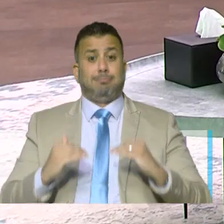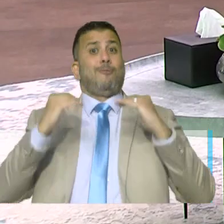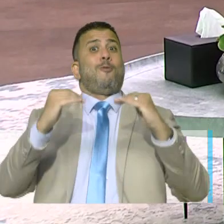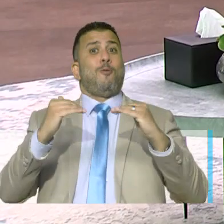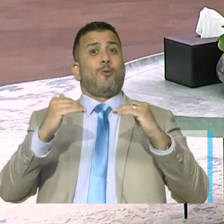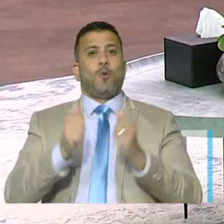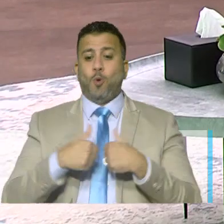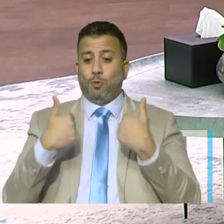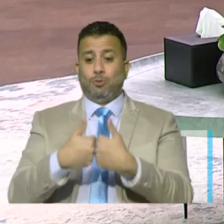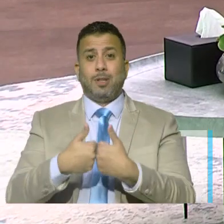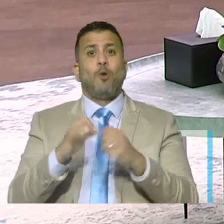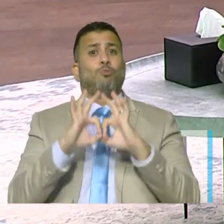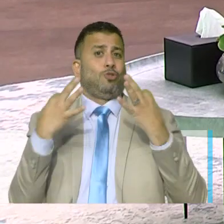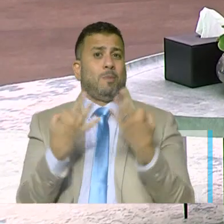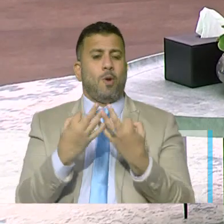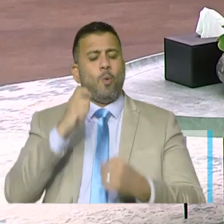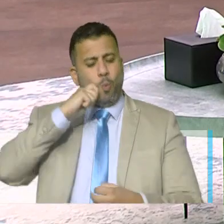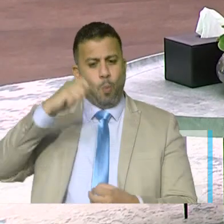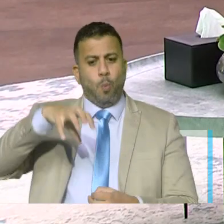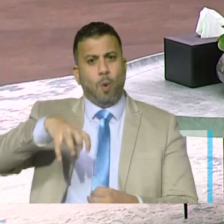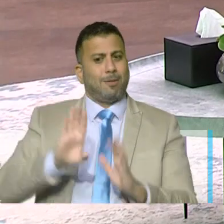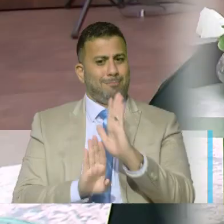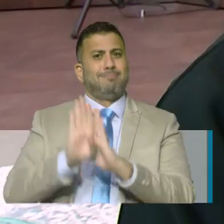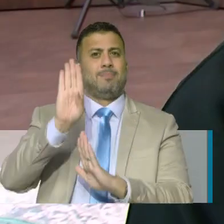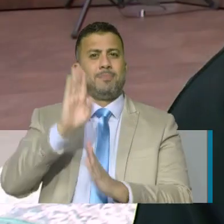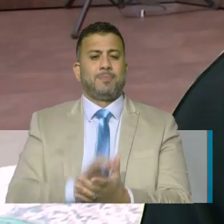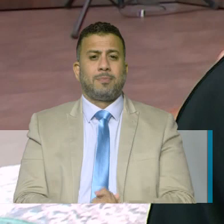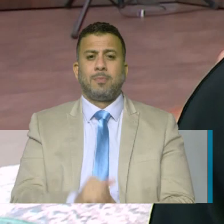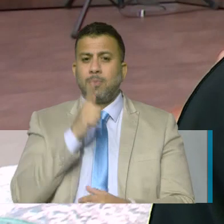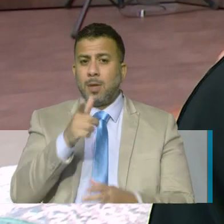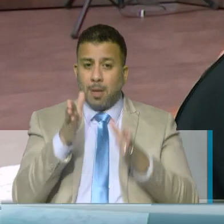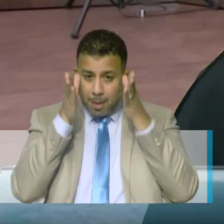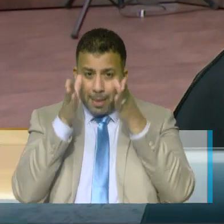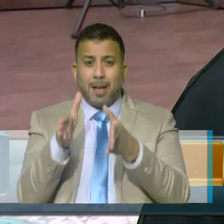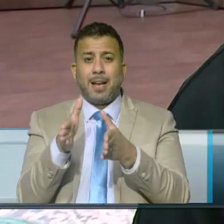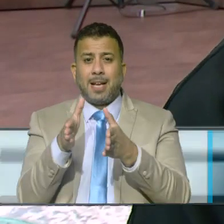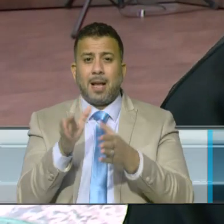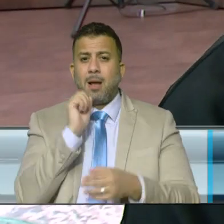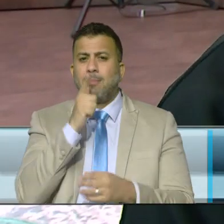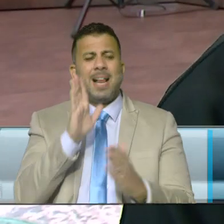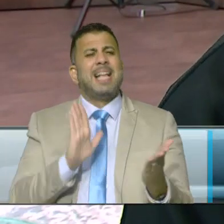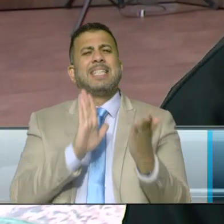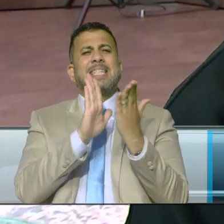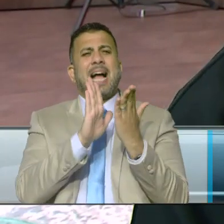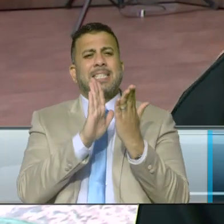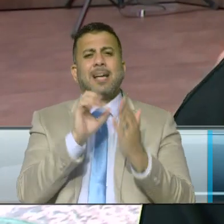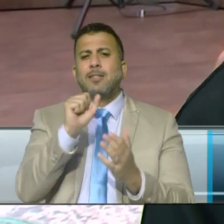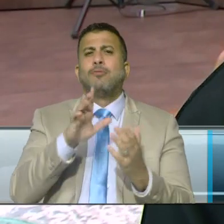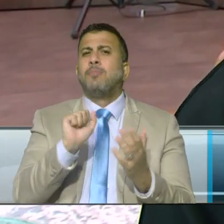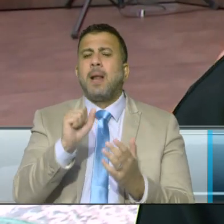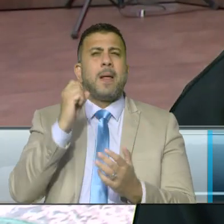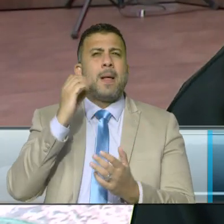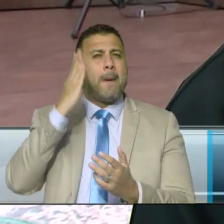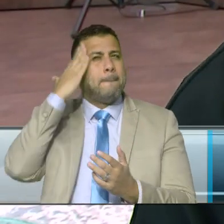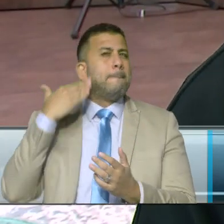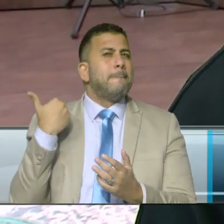النهوض بأسرتها ومجتمعها ووطنها. كان التركيز على موضوع التحديات التي تواجه المرأة